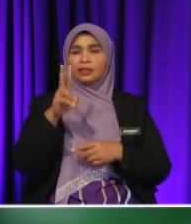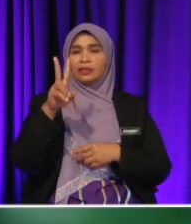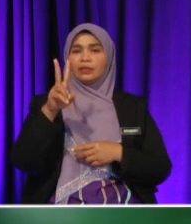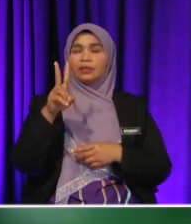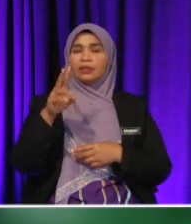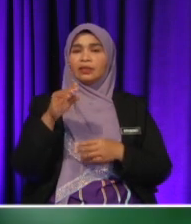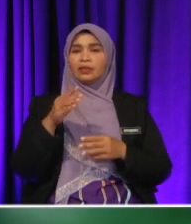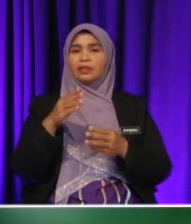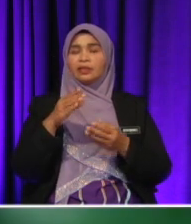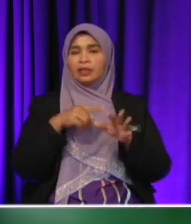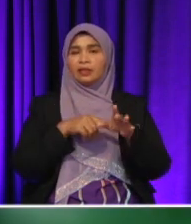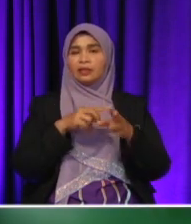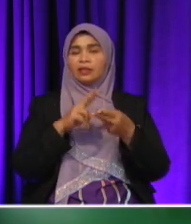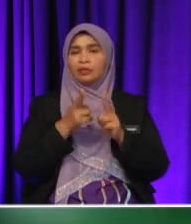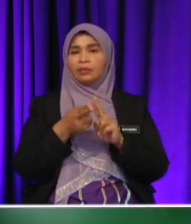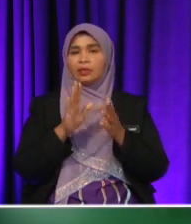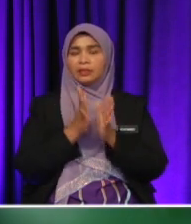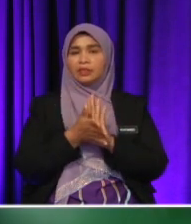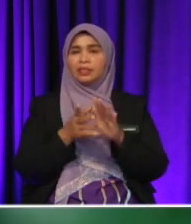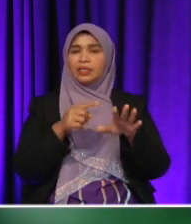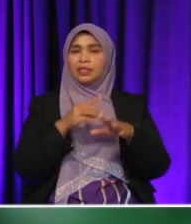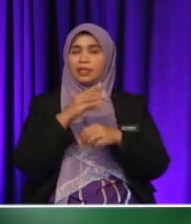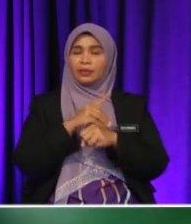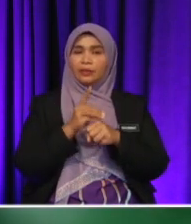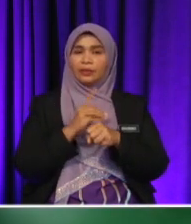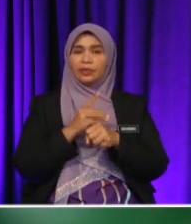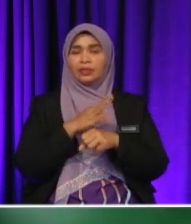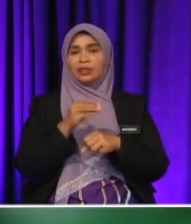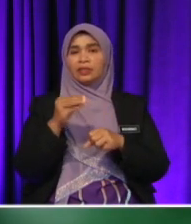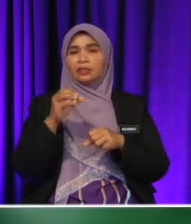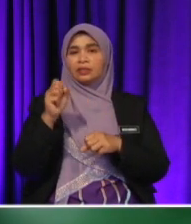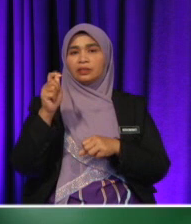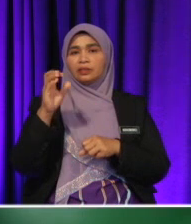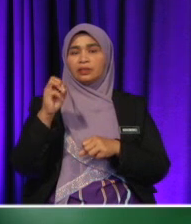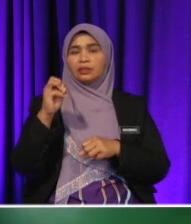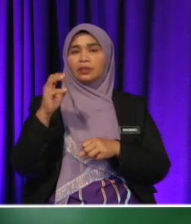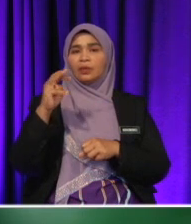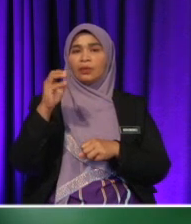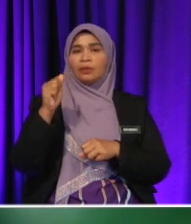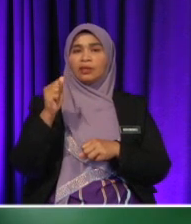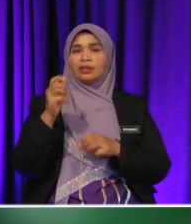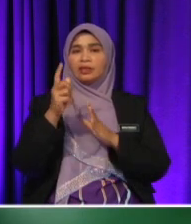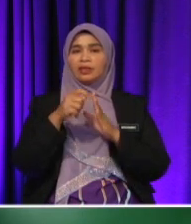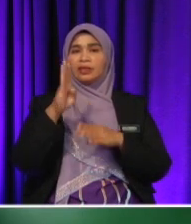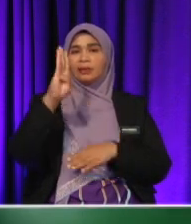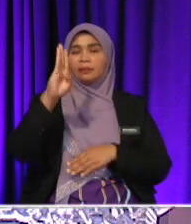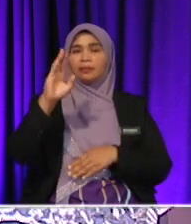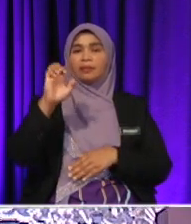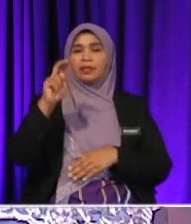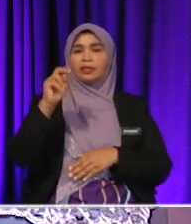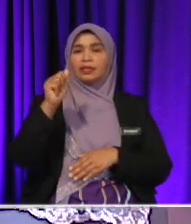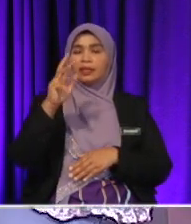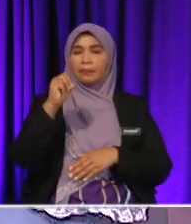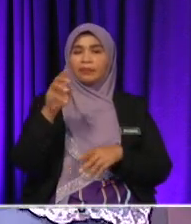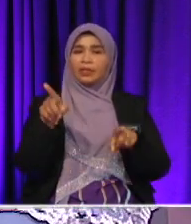daun diubah sesuai menjadi duri yang ketiga stomanya terbenam stomanya terbenam Sama